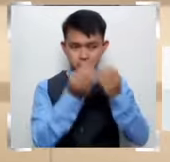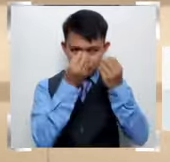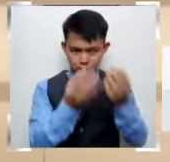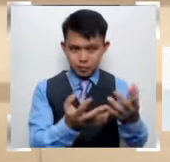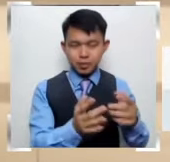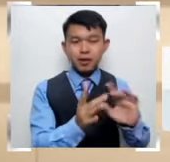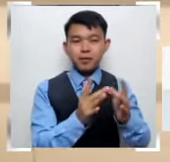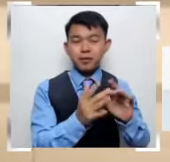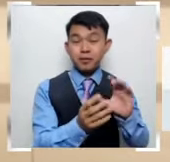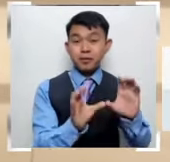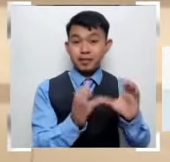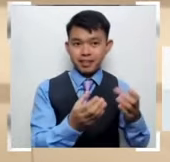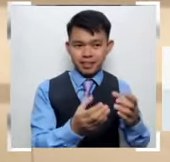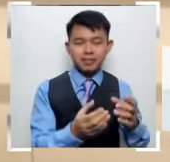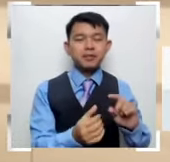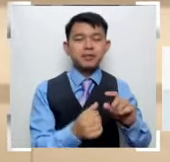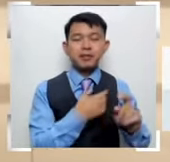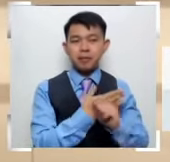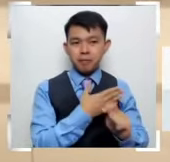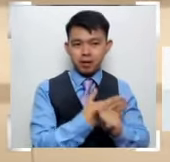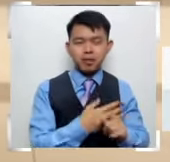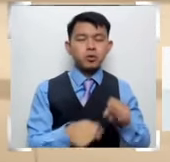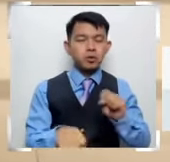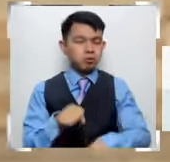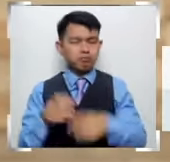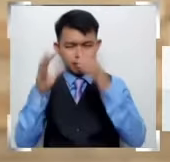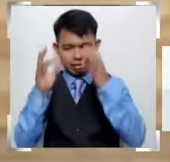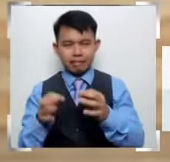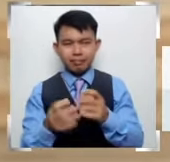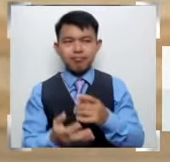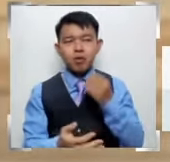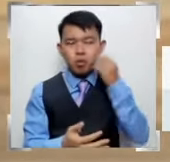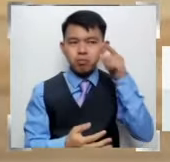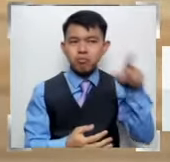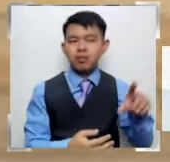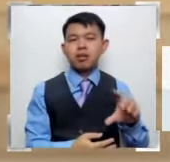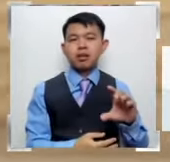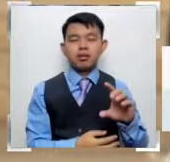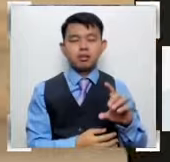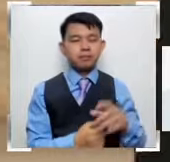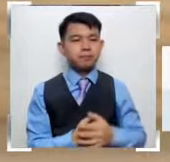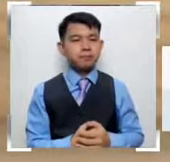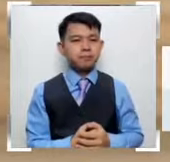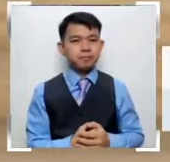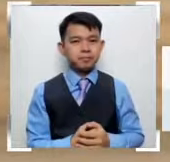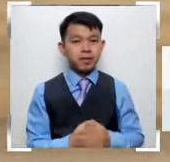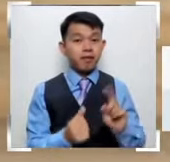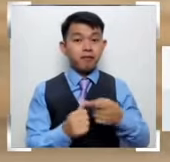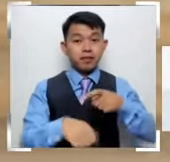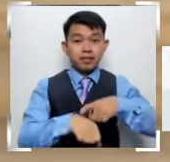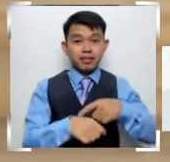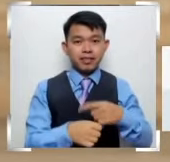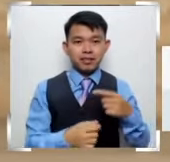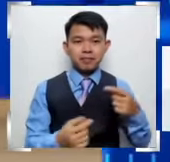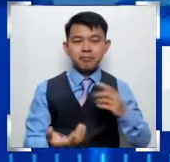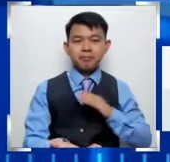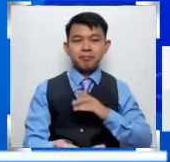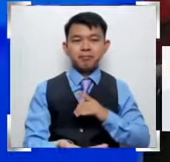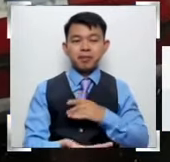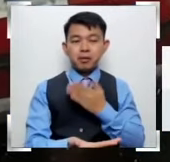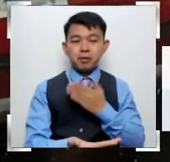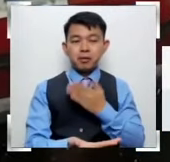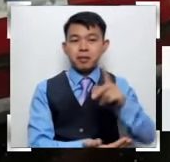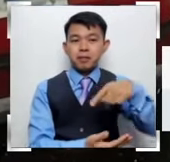umuwi sa Daet Camarines Norte. Walk-in passenger si Juvie at first time doon niya sa PITX. Dati raw, sa Cubao siya